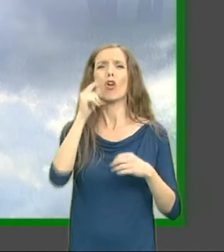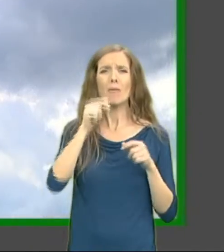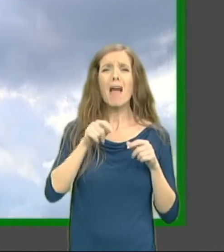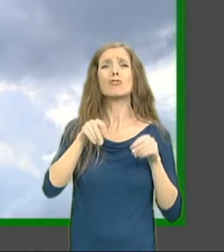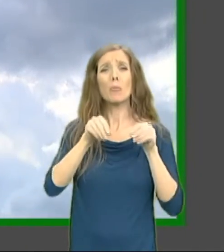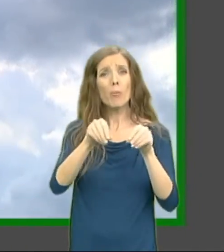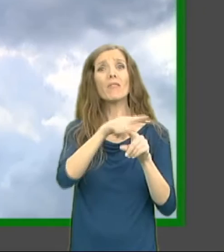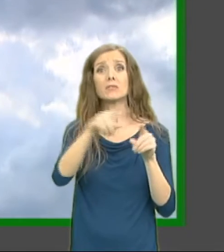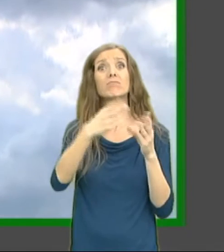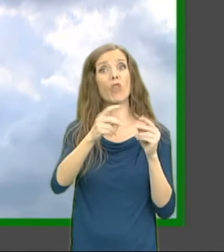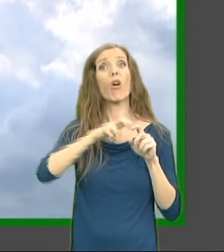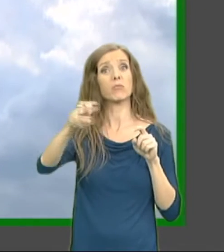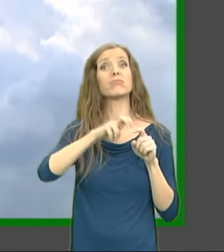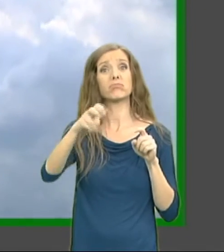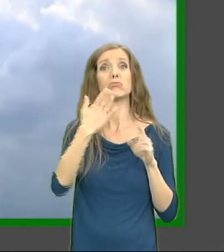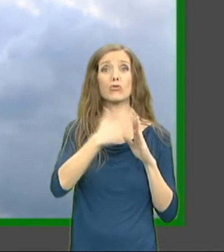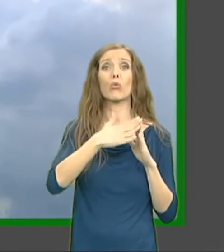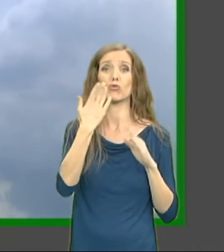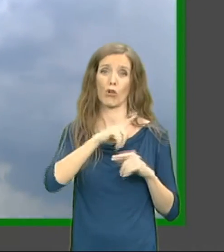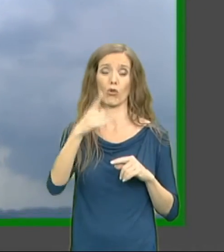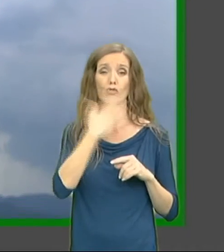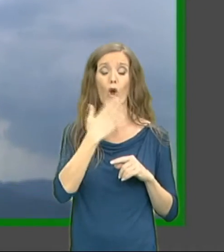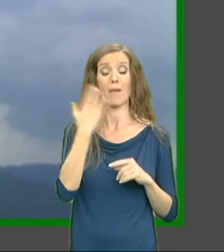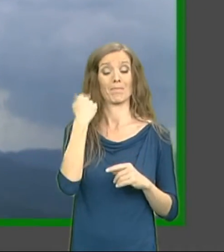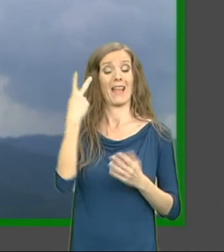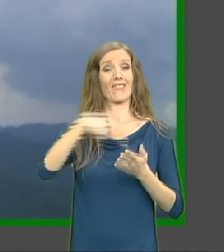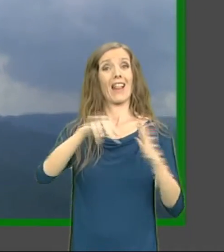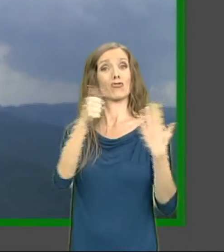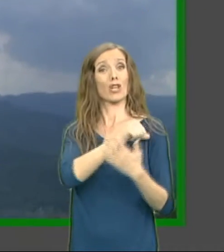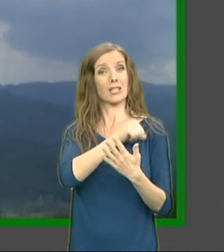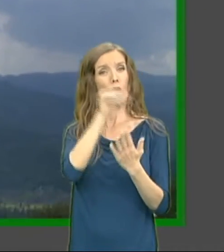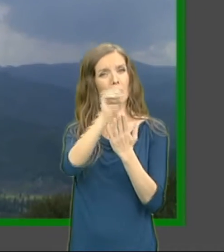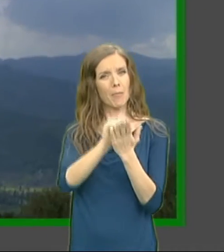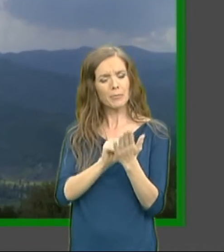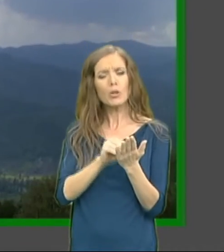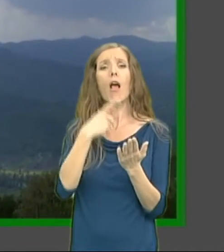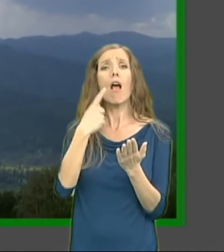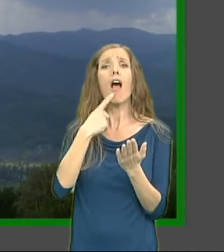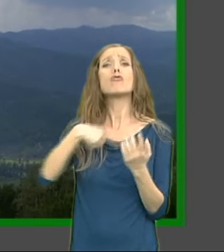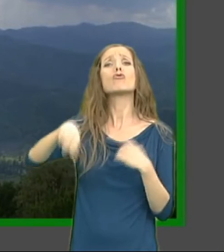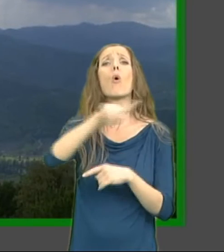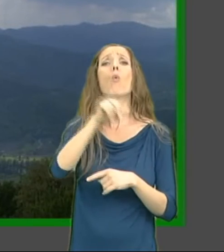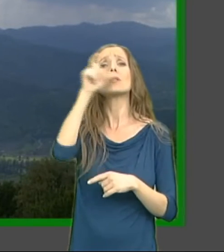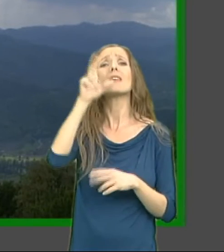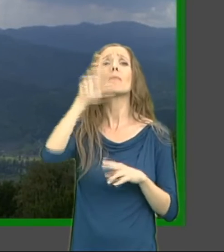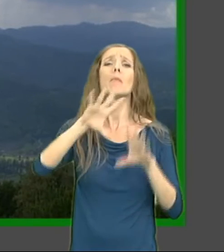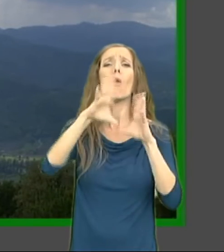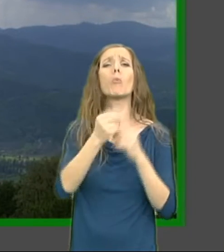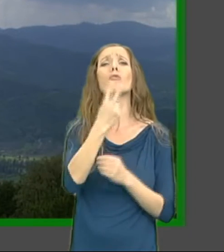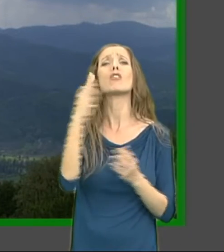poljoprivrednici. Po statističkim podacima iz 2006. godine, broj đaka pešaka u Srbiji je bio